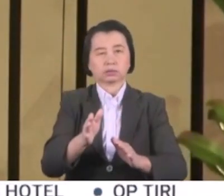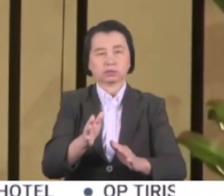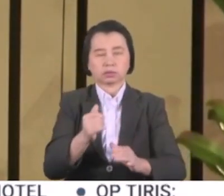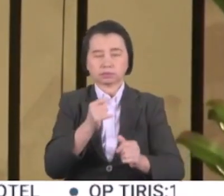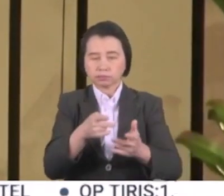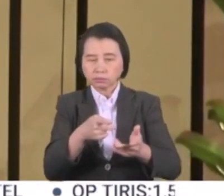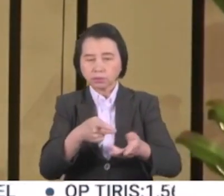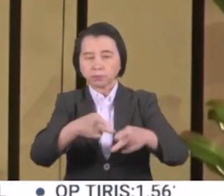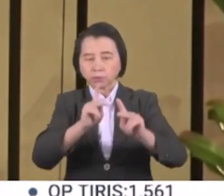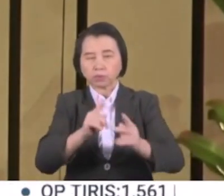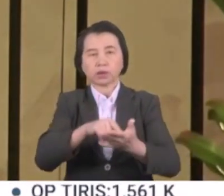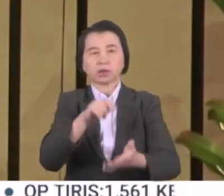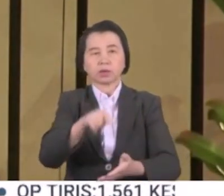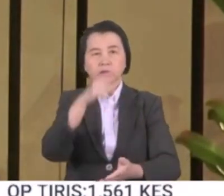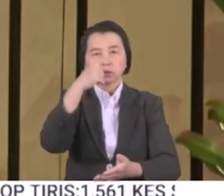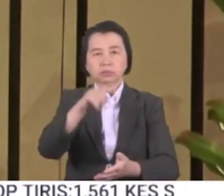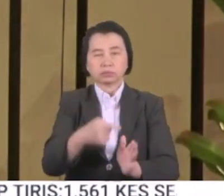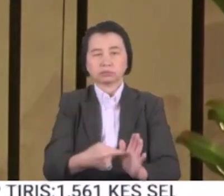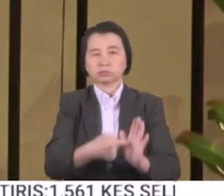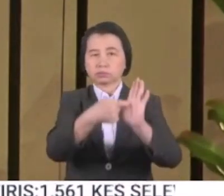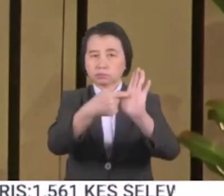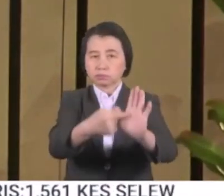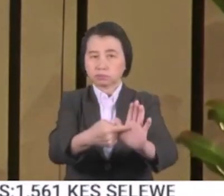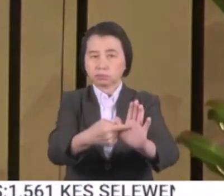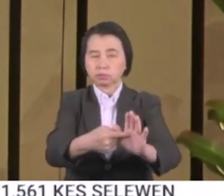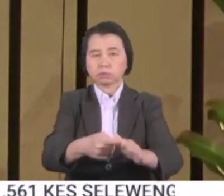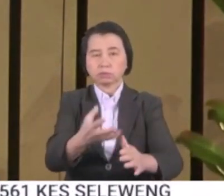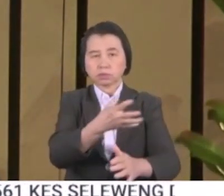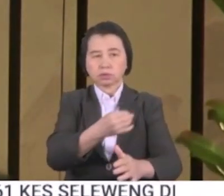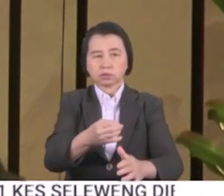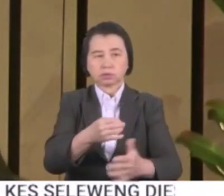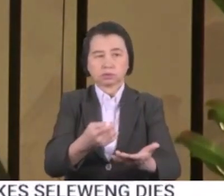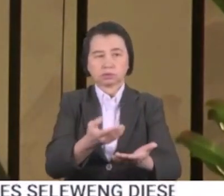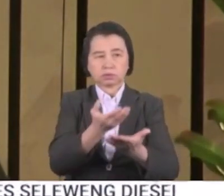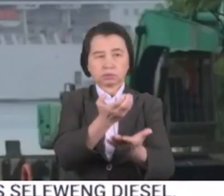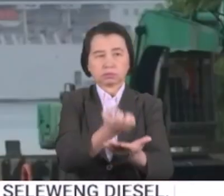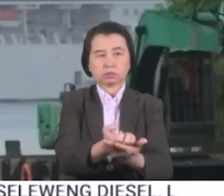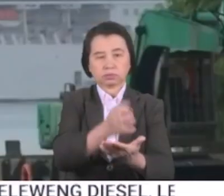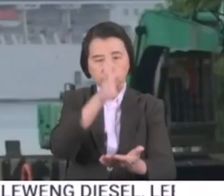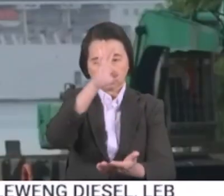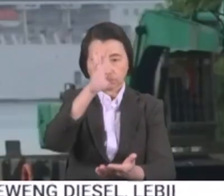inisiatif untuk mengendengahkan lagi this creative economy.